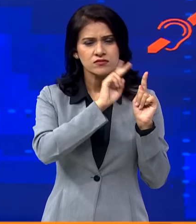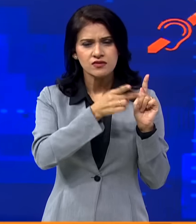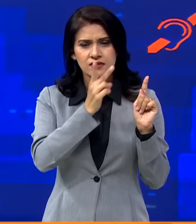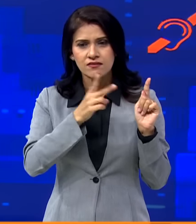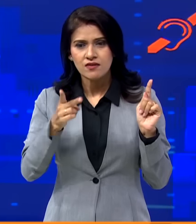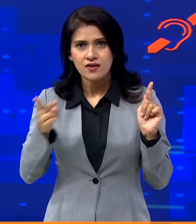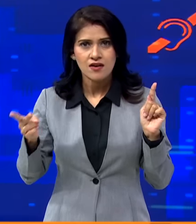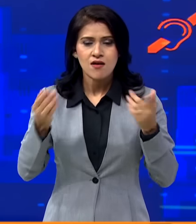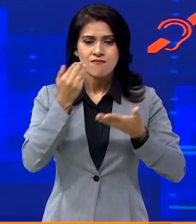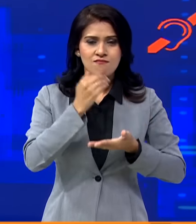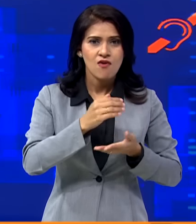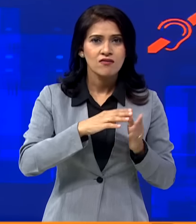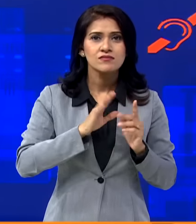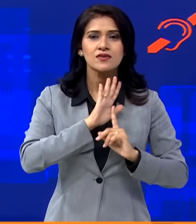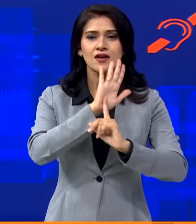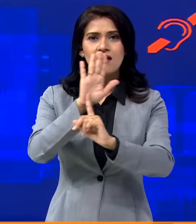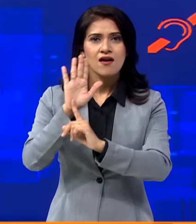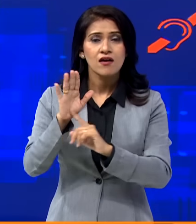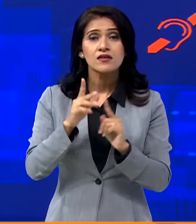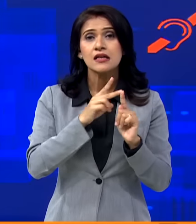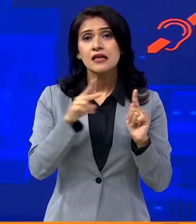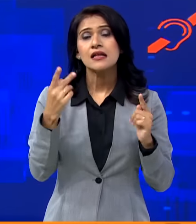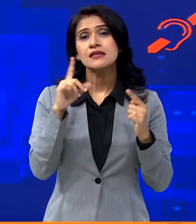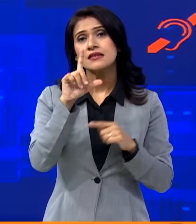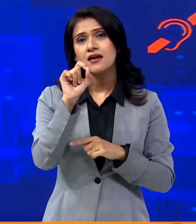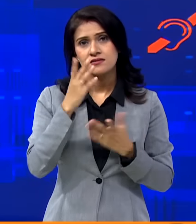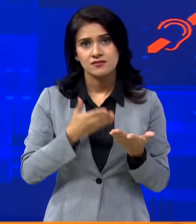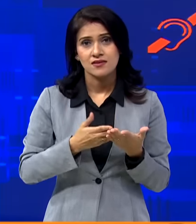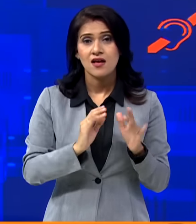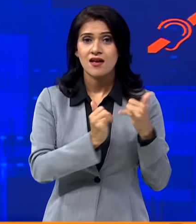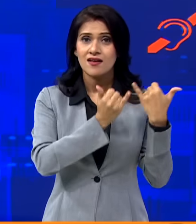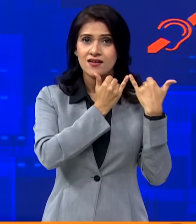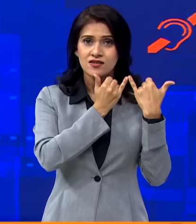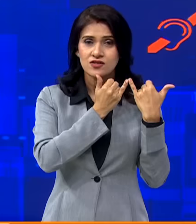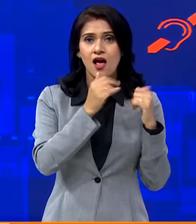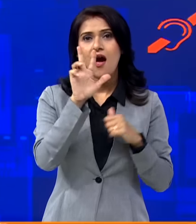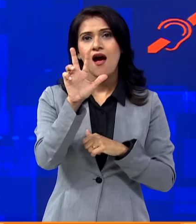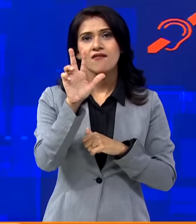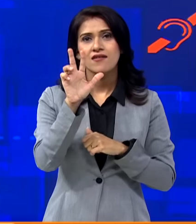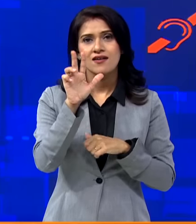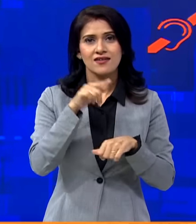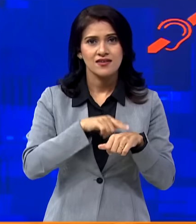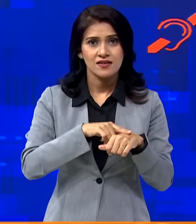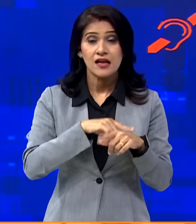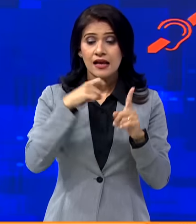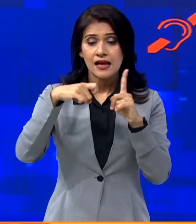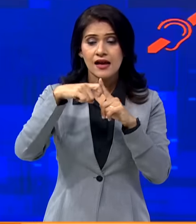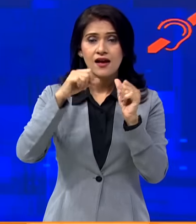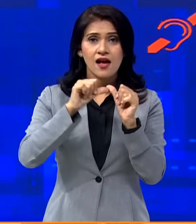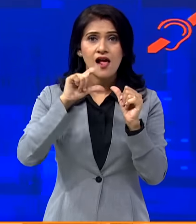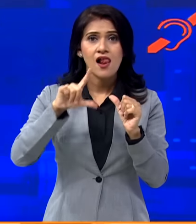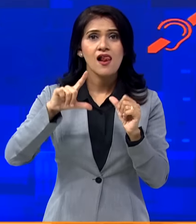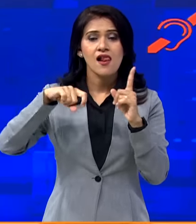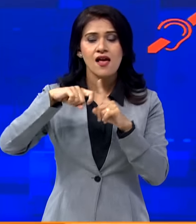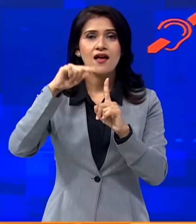करेंगे भगवान राम सातव अवतार भगवान कृष्ण आ में अवतार श्री कल्की नारायण के रूप में भगवान